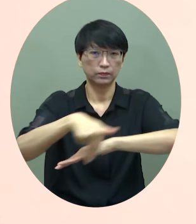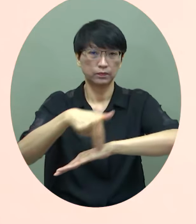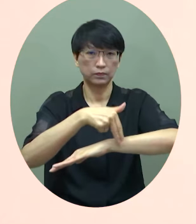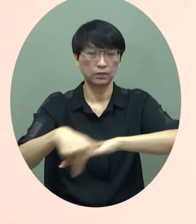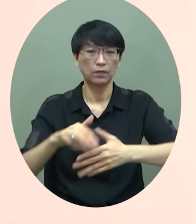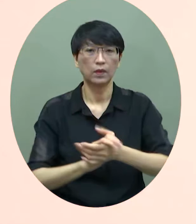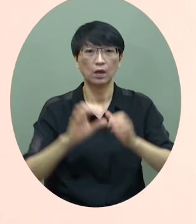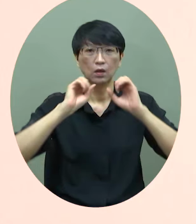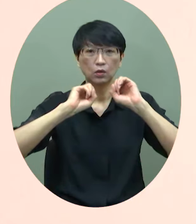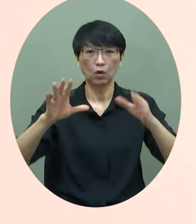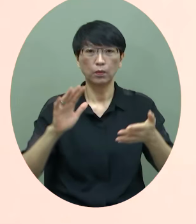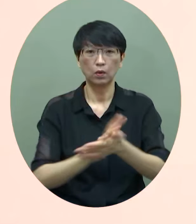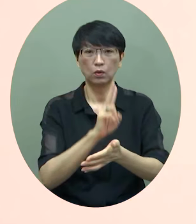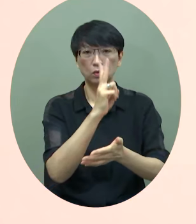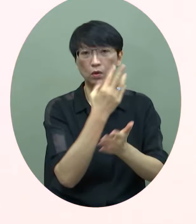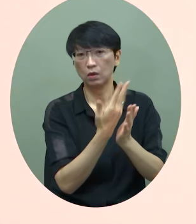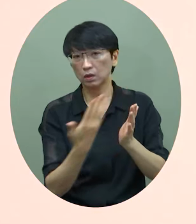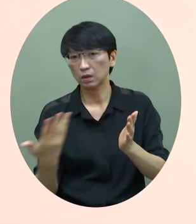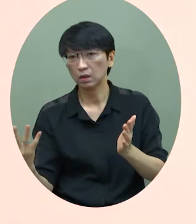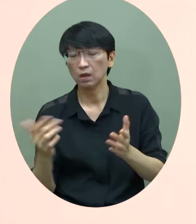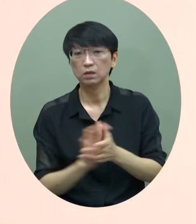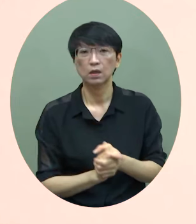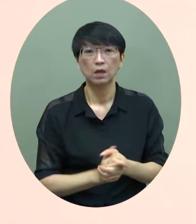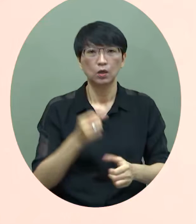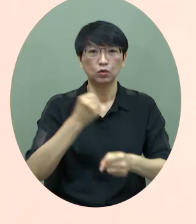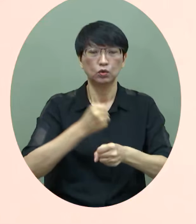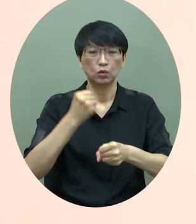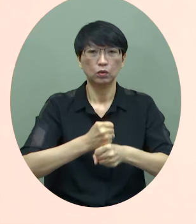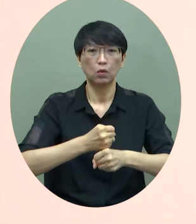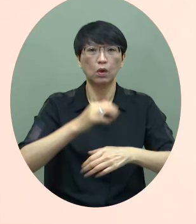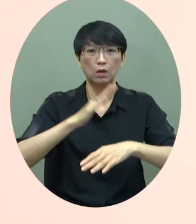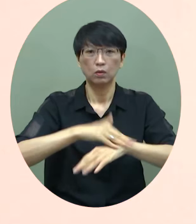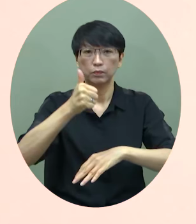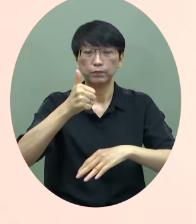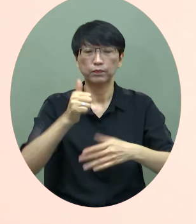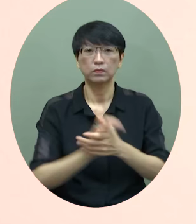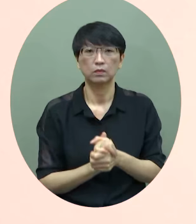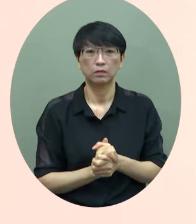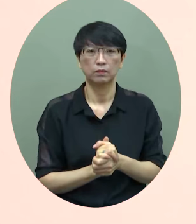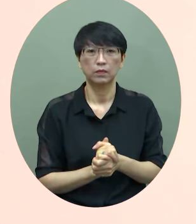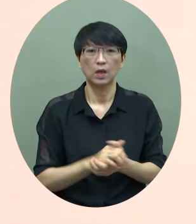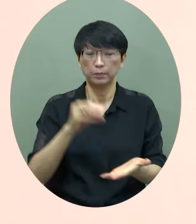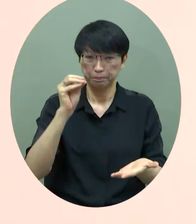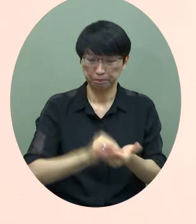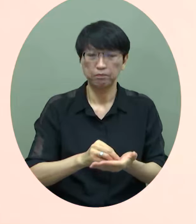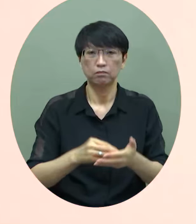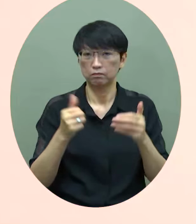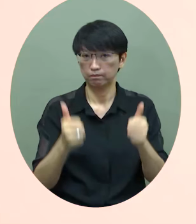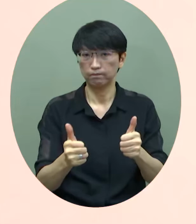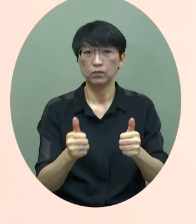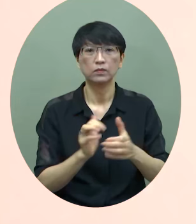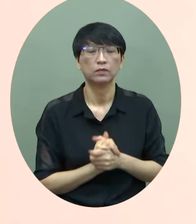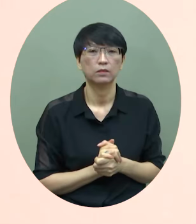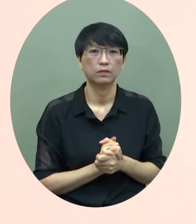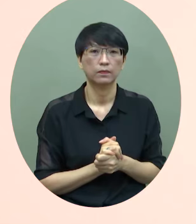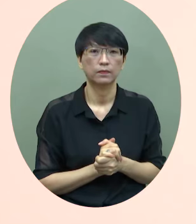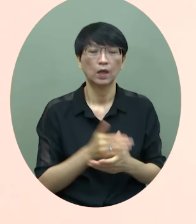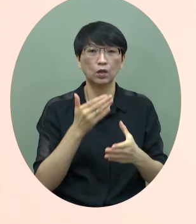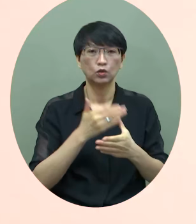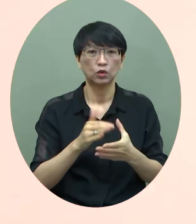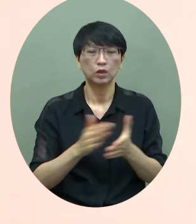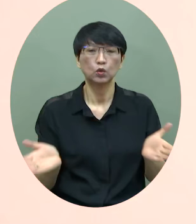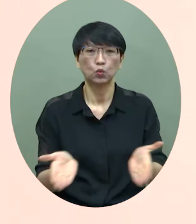公佈這兩年多以來取得的成效是表示十分肯定的所以